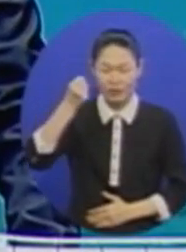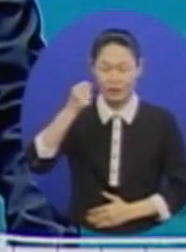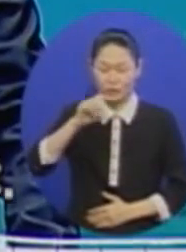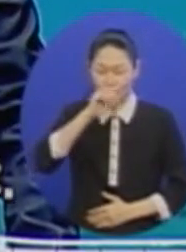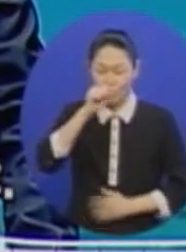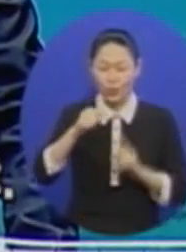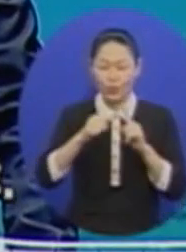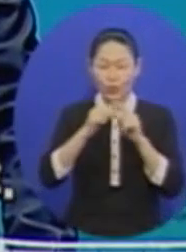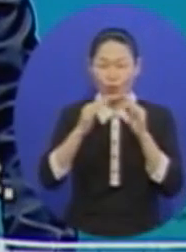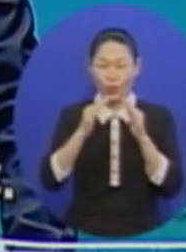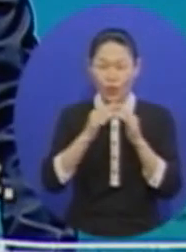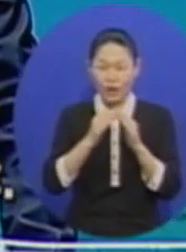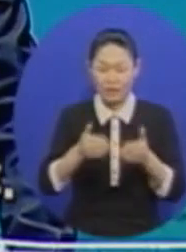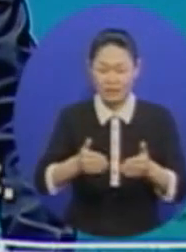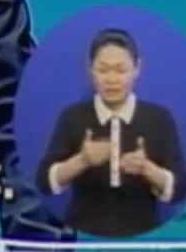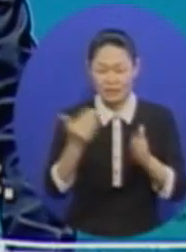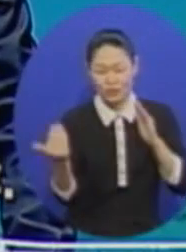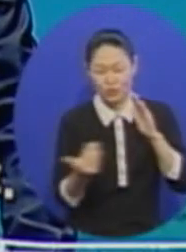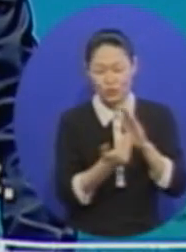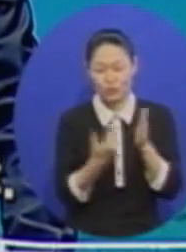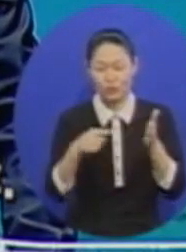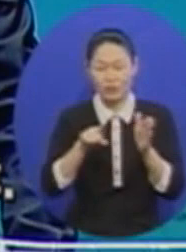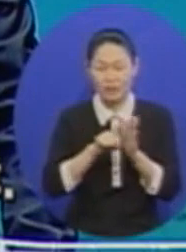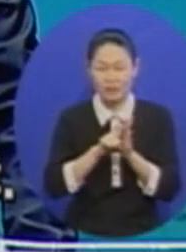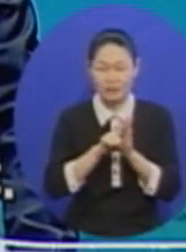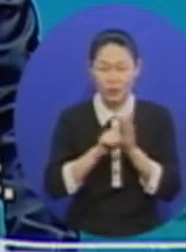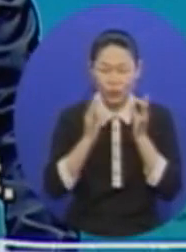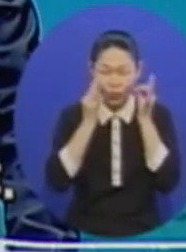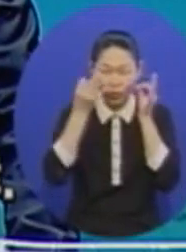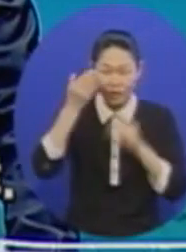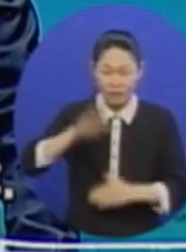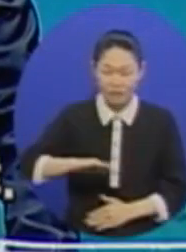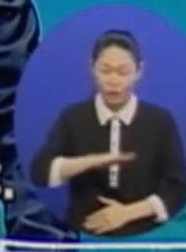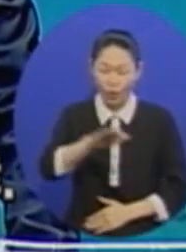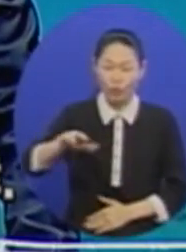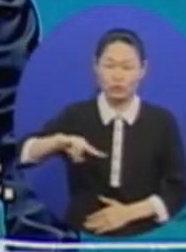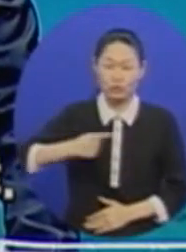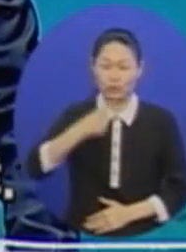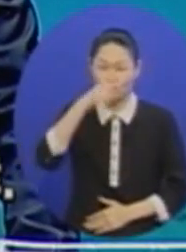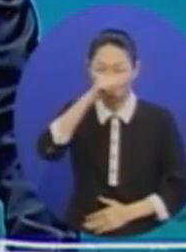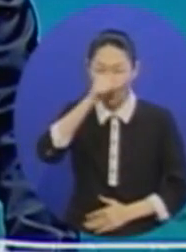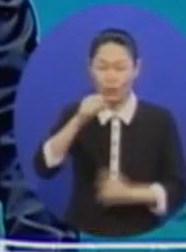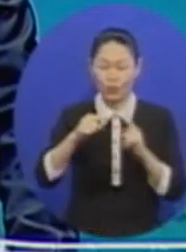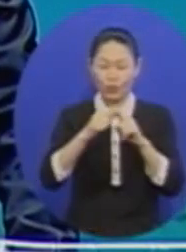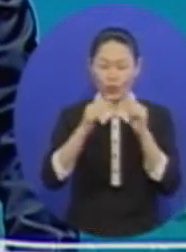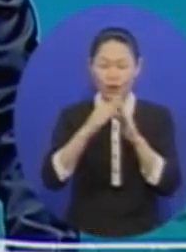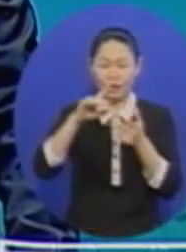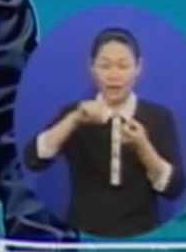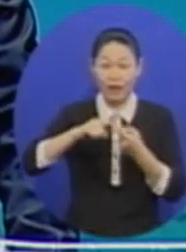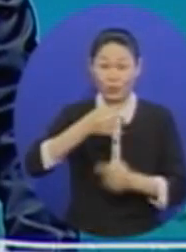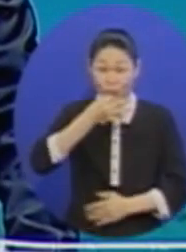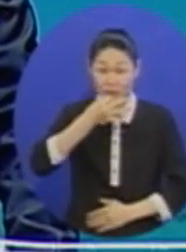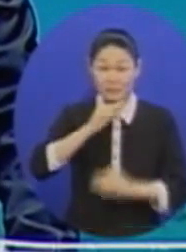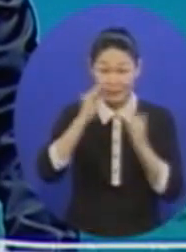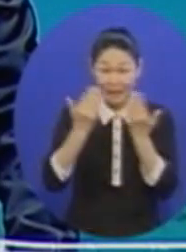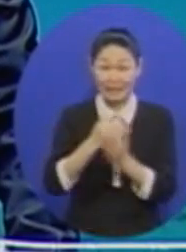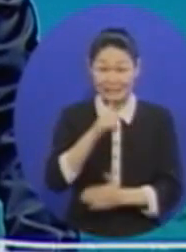기도를 합니다만 여러분들도 좋은 교회에 대한 욕심이 다 있으시죠